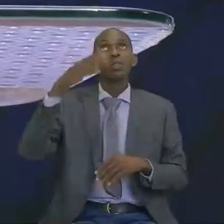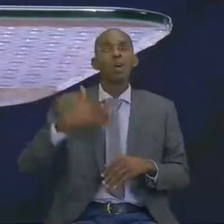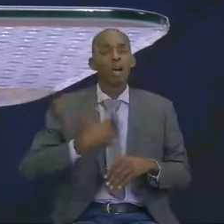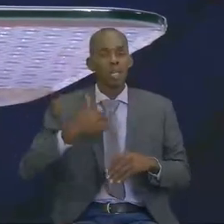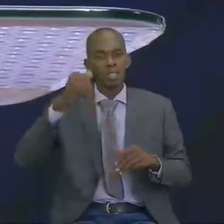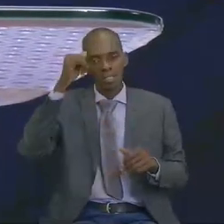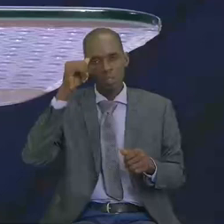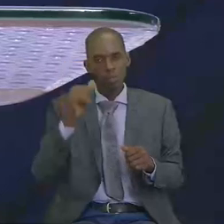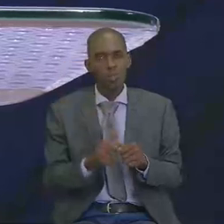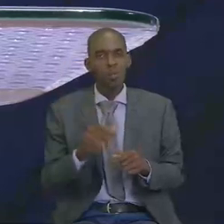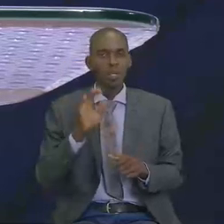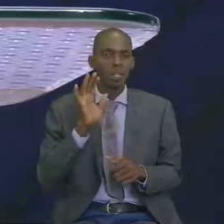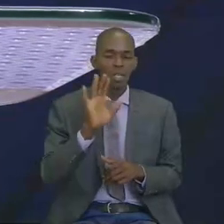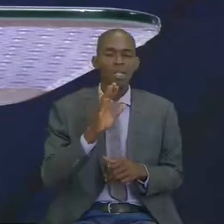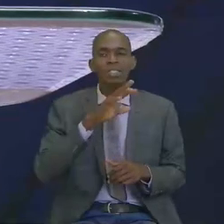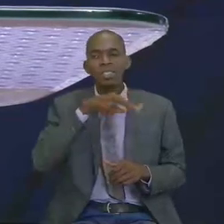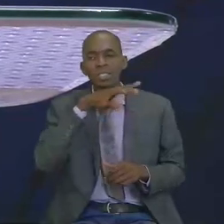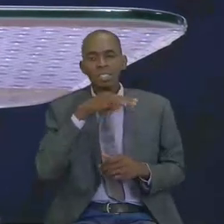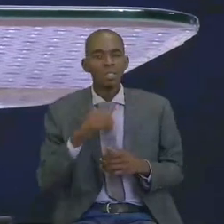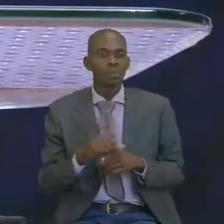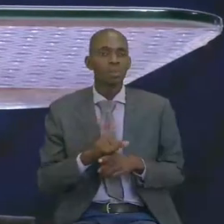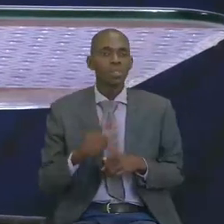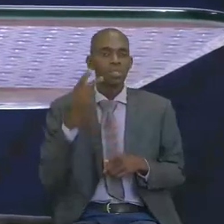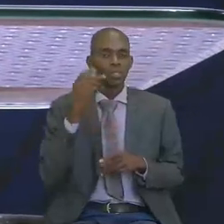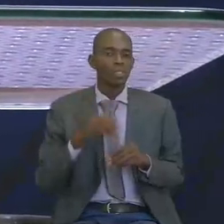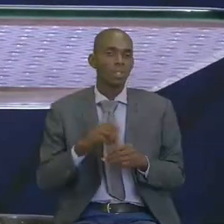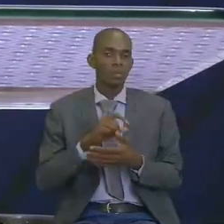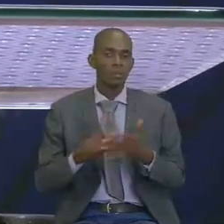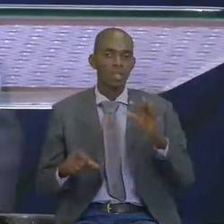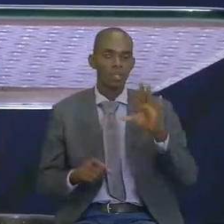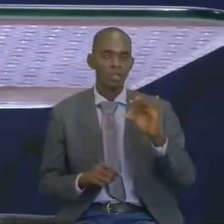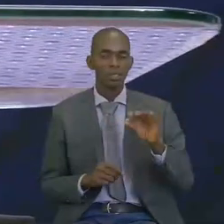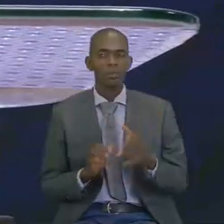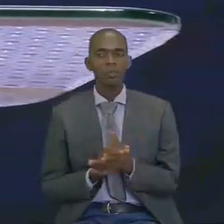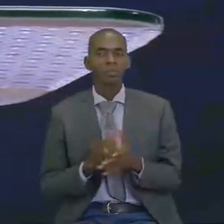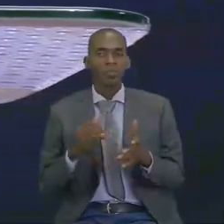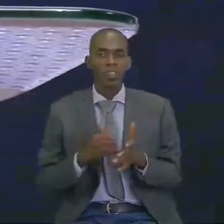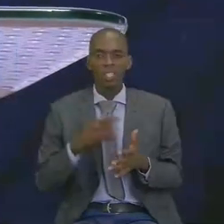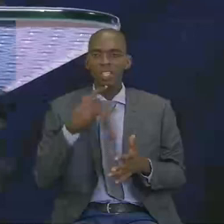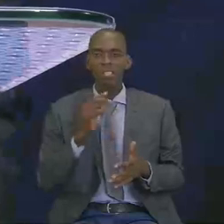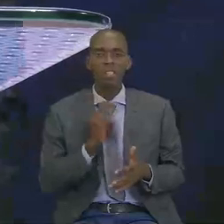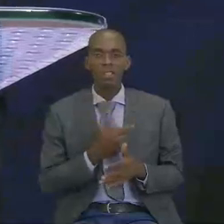Dieu s'est souvenu de ses iniquités. Et le verset 9 dit,